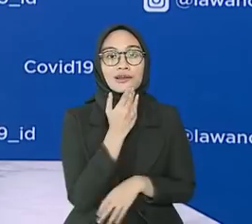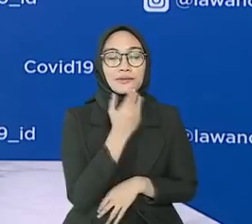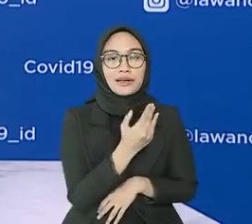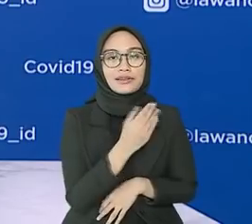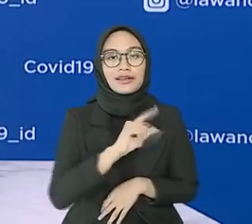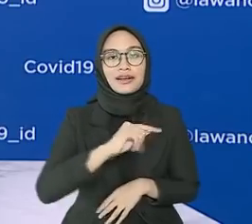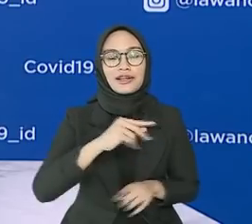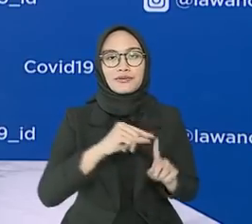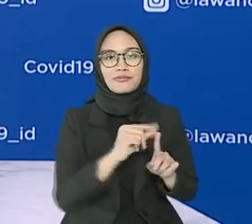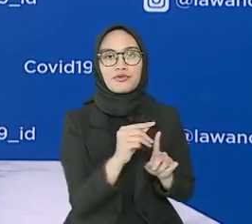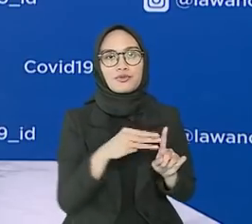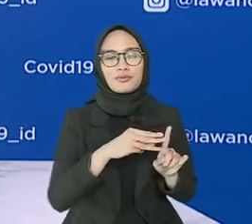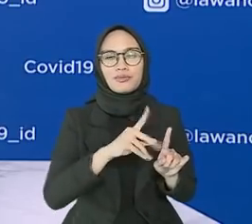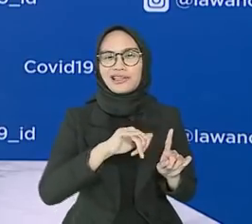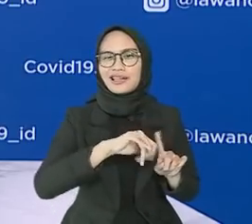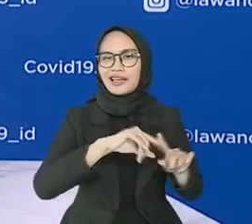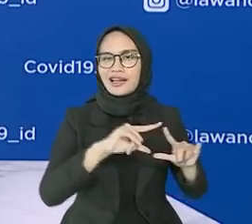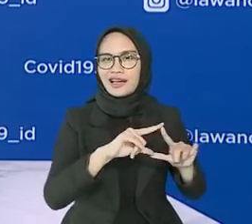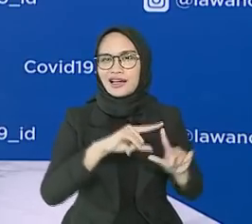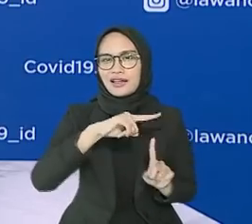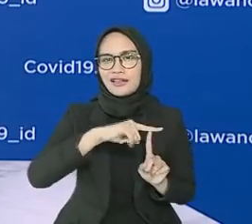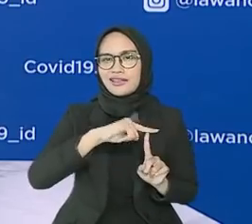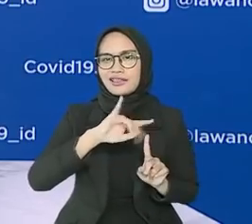pada Republika dan tirto.id.